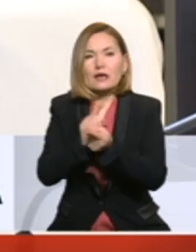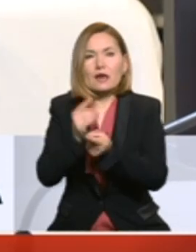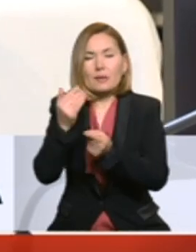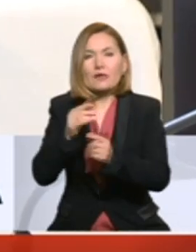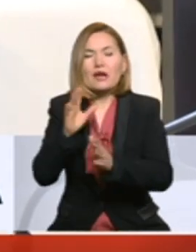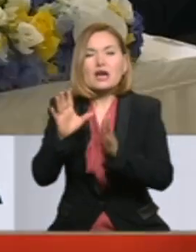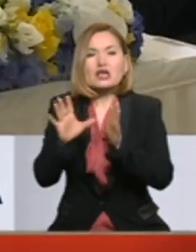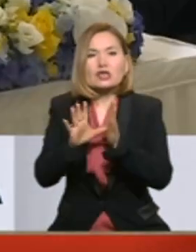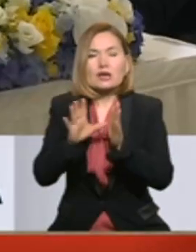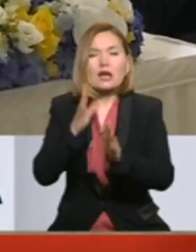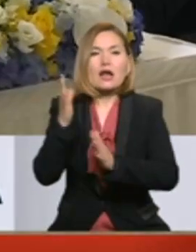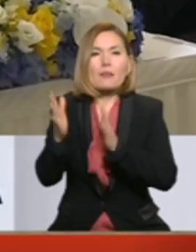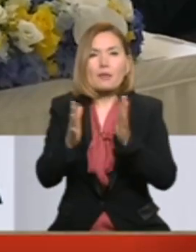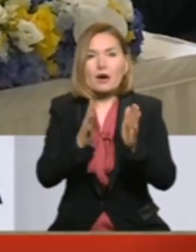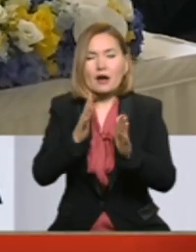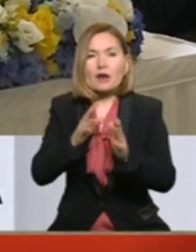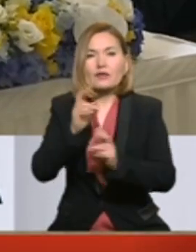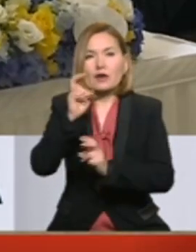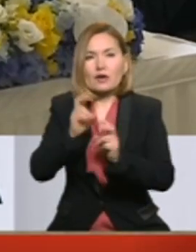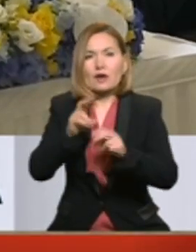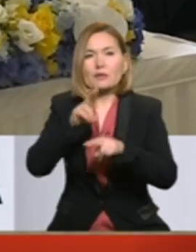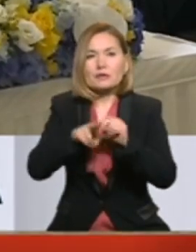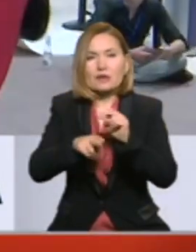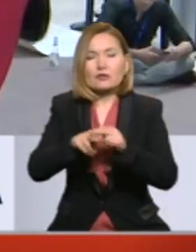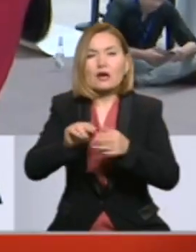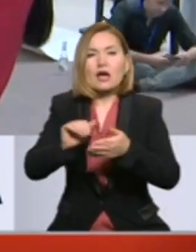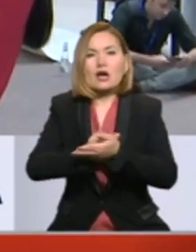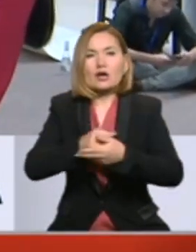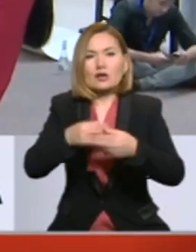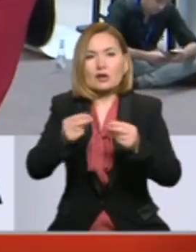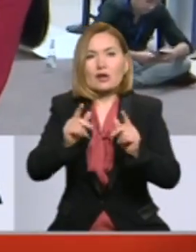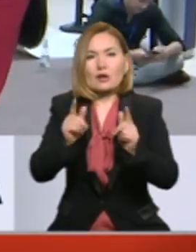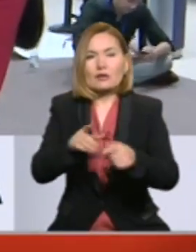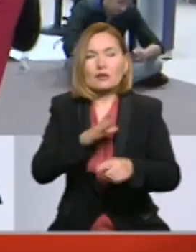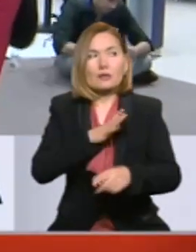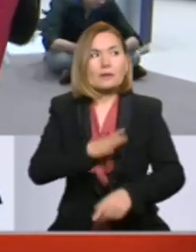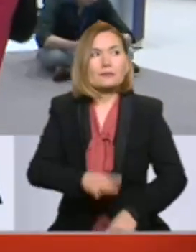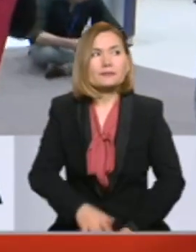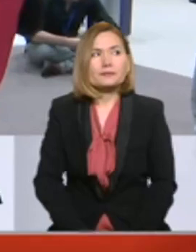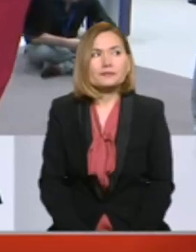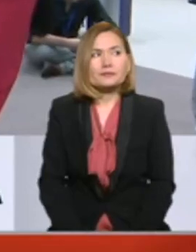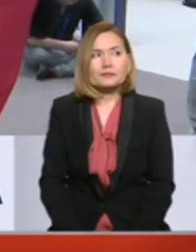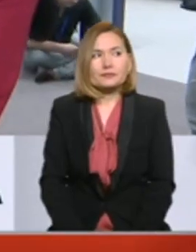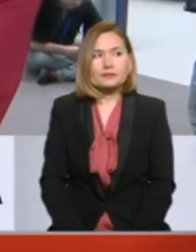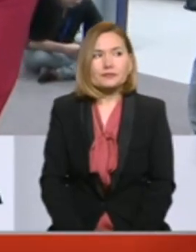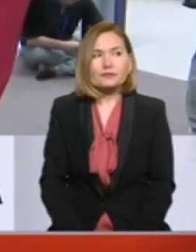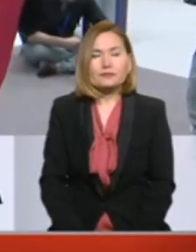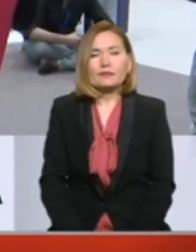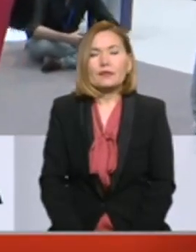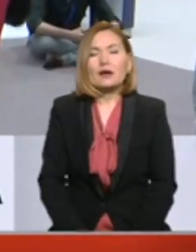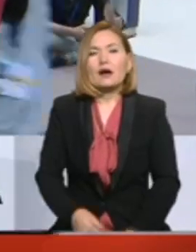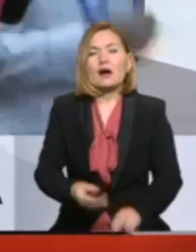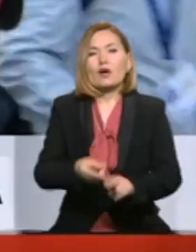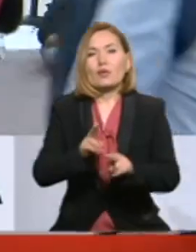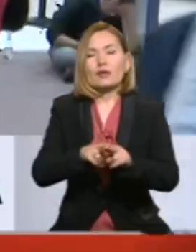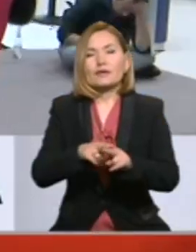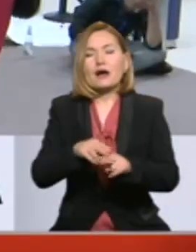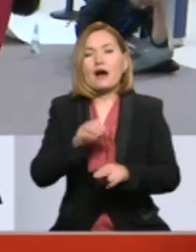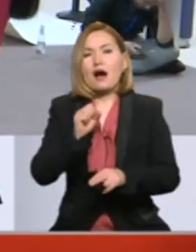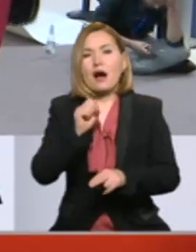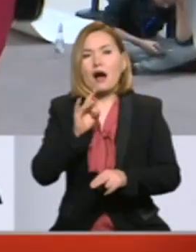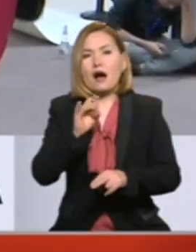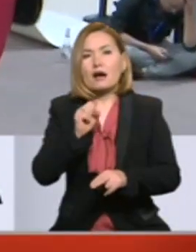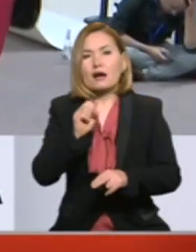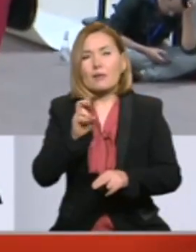жел электростанциясын салуға келісім жасалды. В первую очередь это межправительственные соглашения. Бірінші кезекте Сауд Арабиясы мен